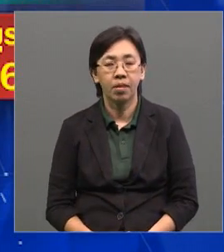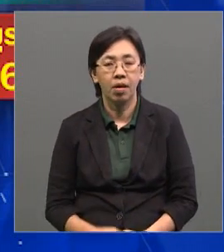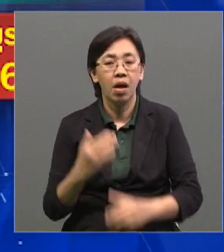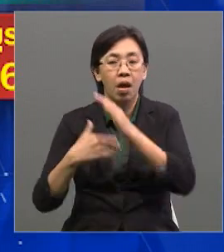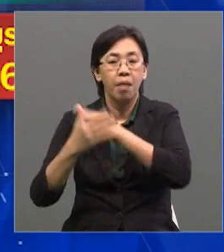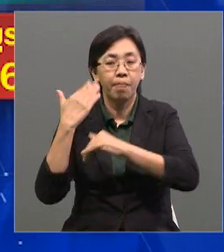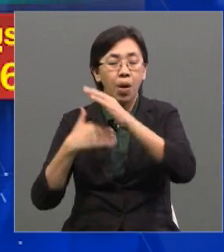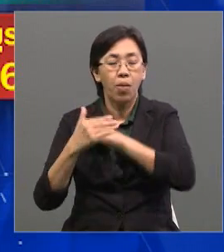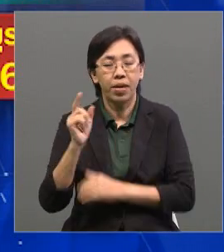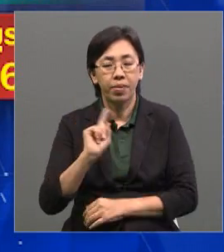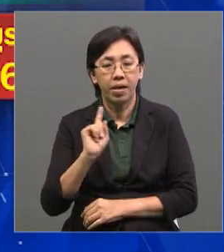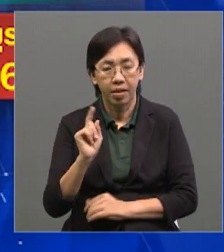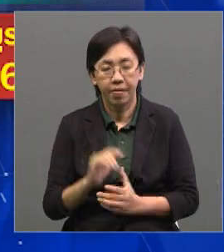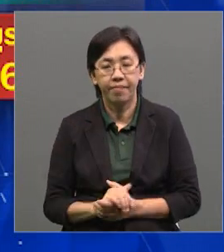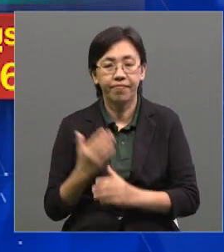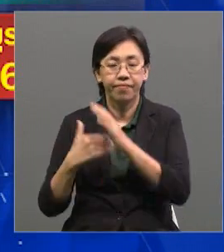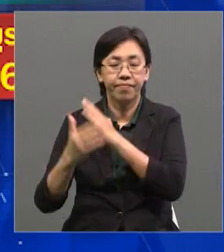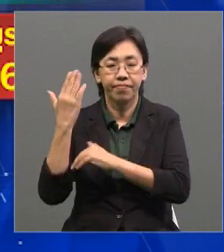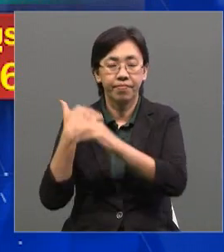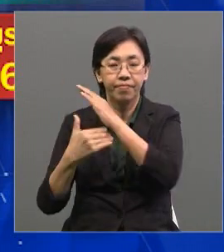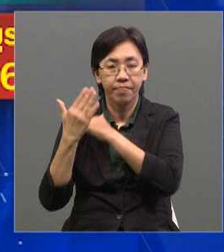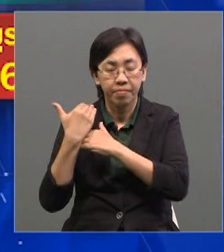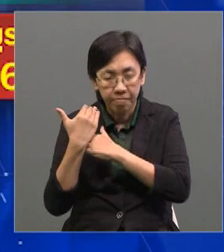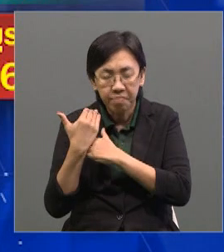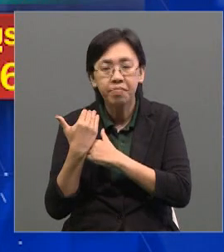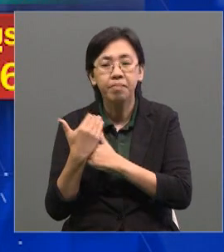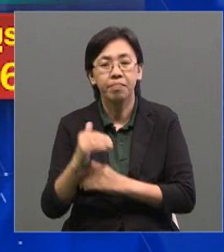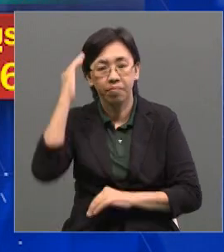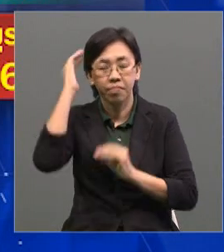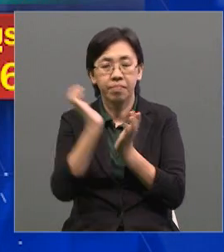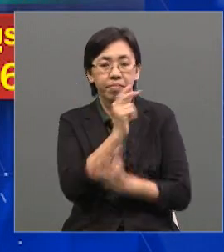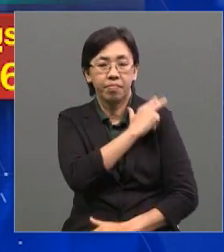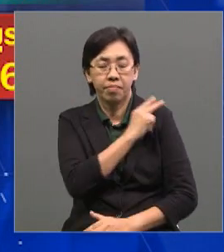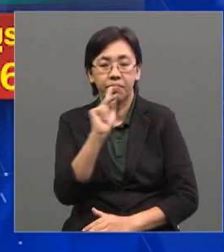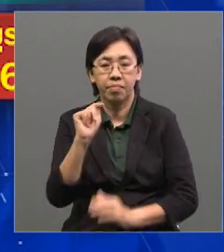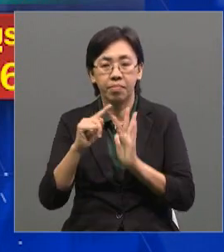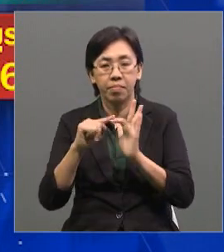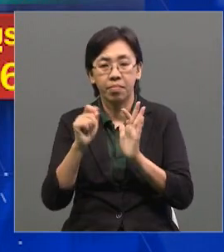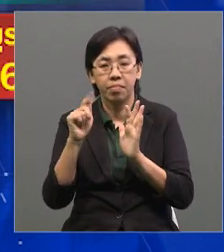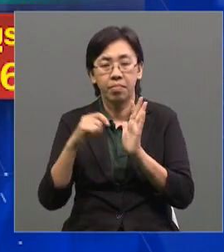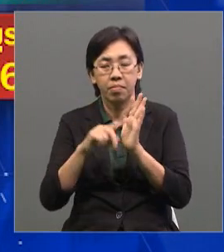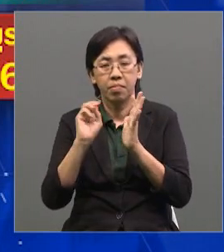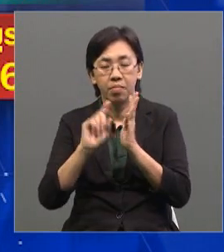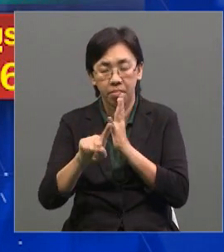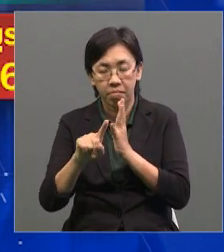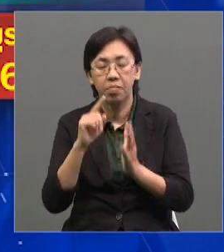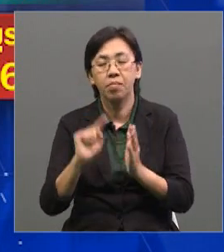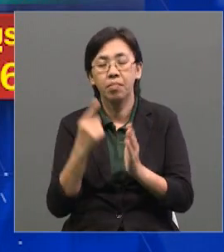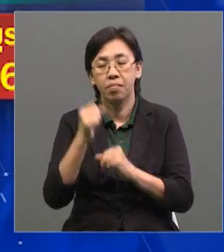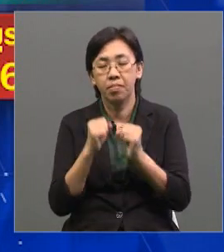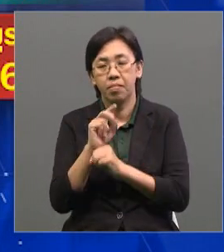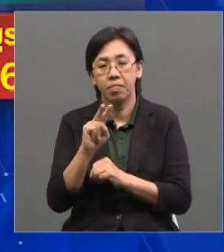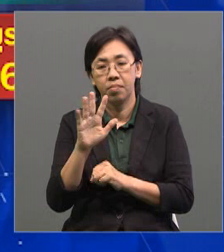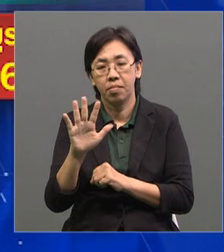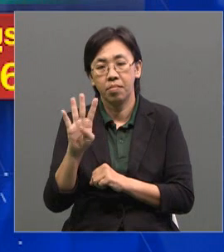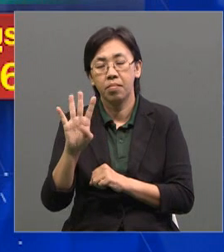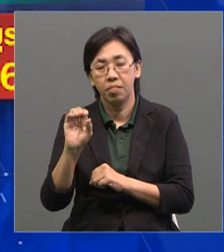ประวัติมาล่าสุดเบื้องต้นที่เราเจอข้อมูลมาเนี่ยนะคะพลตำรจเอกต่อศักดิ์รับราชการครั้งแรกเมื่อปี2540เป็น